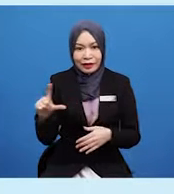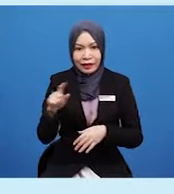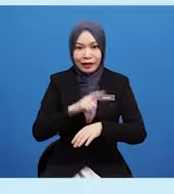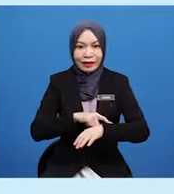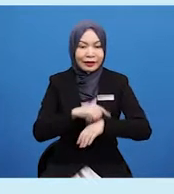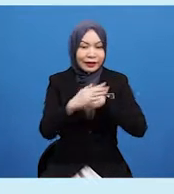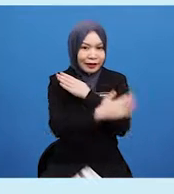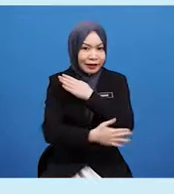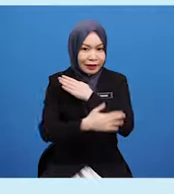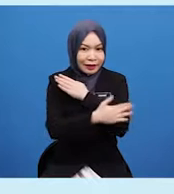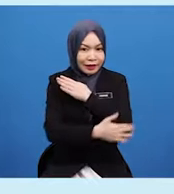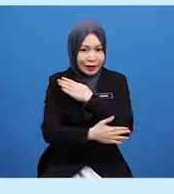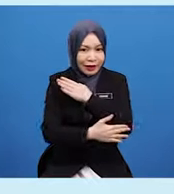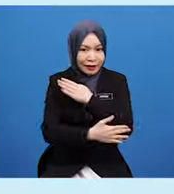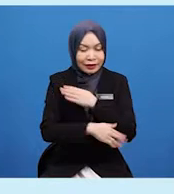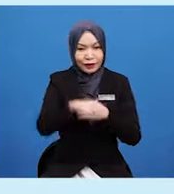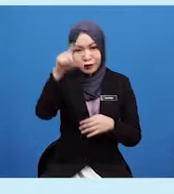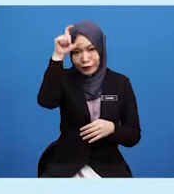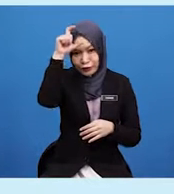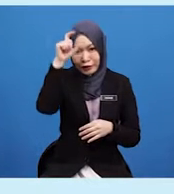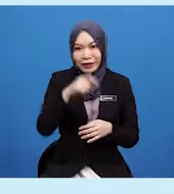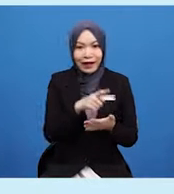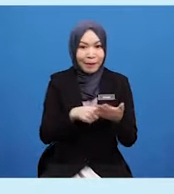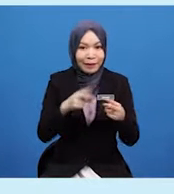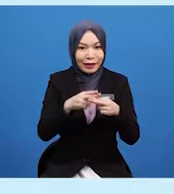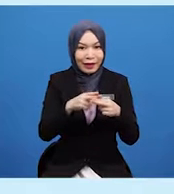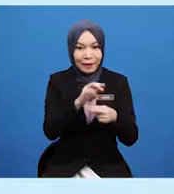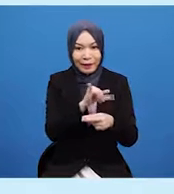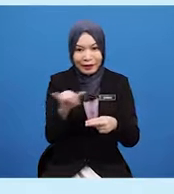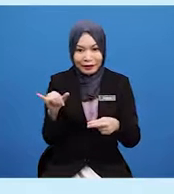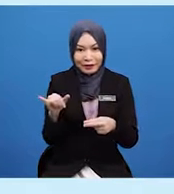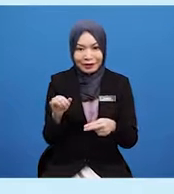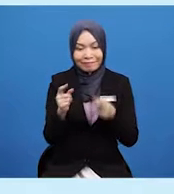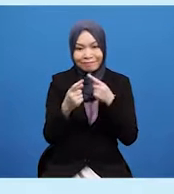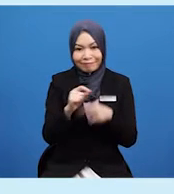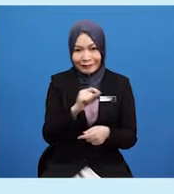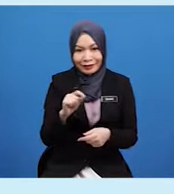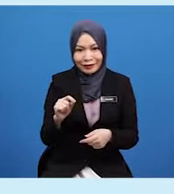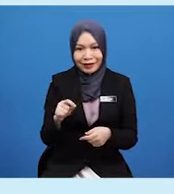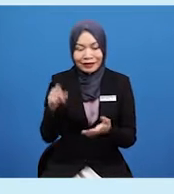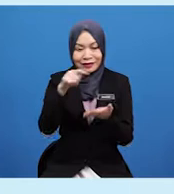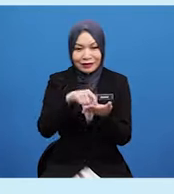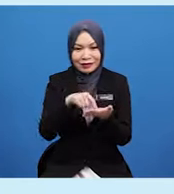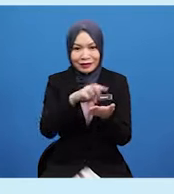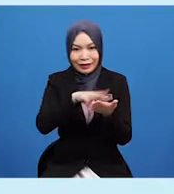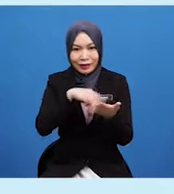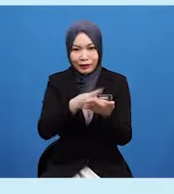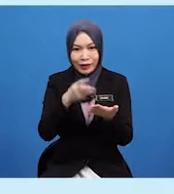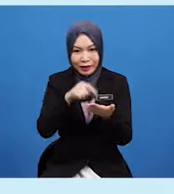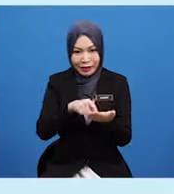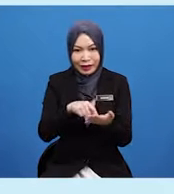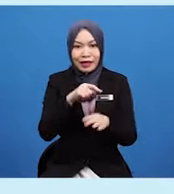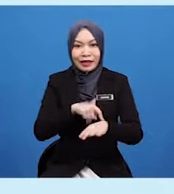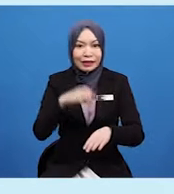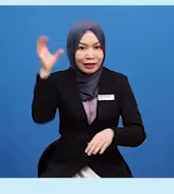Turki Apakah nama tempat tersebut betul namanya yalah gobekli tepe di